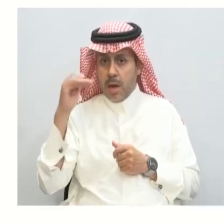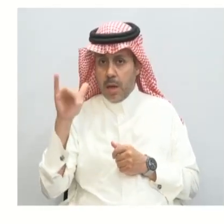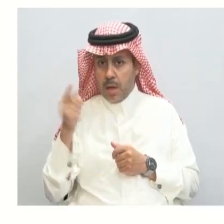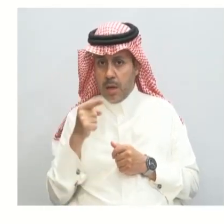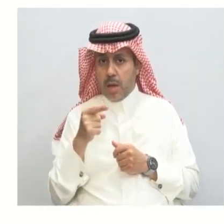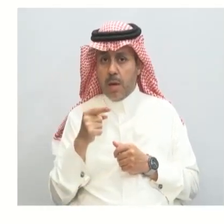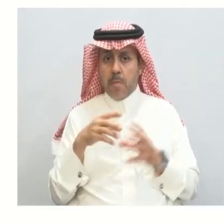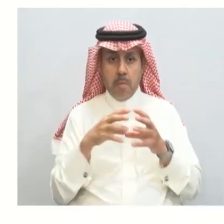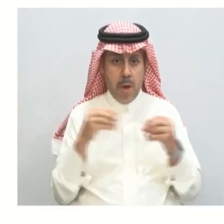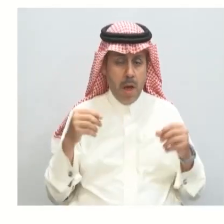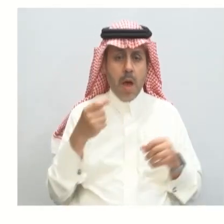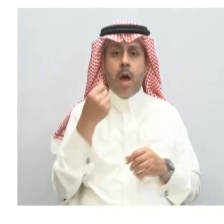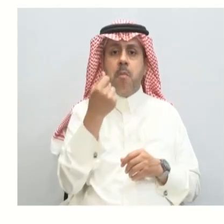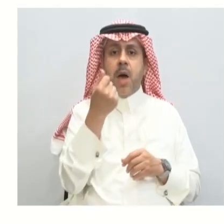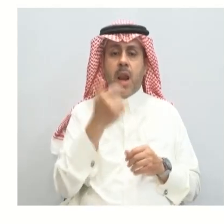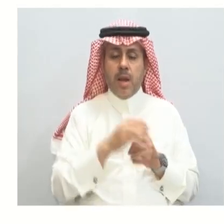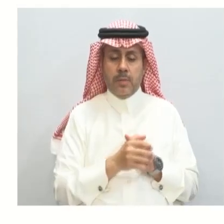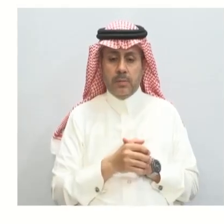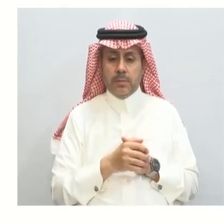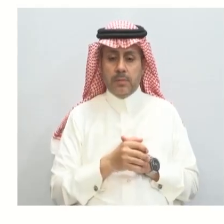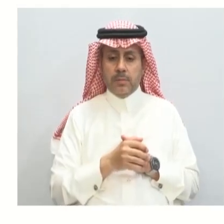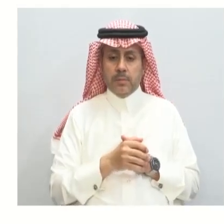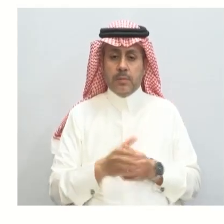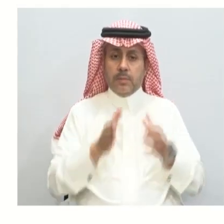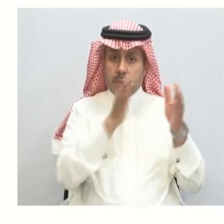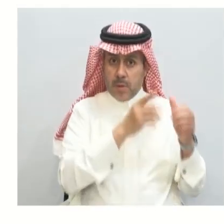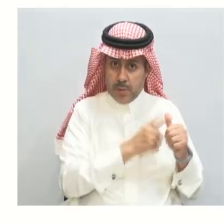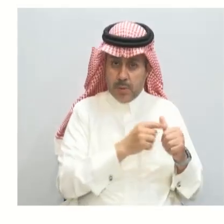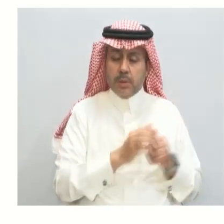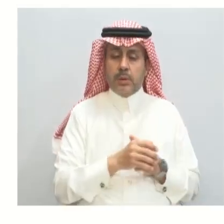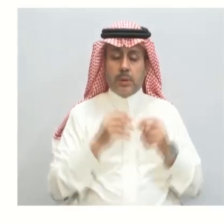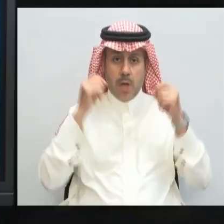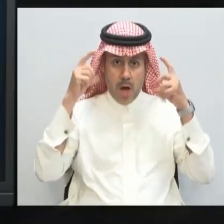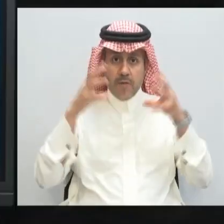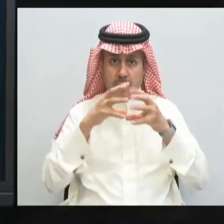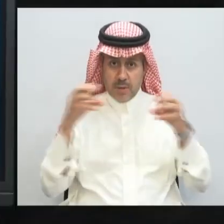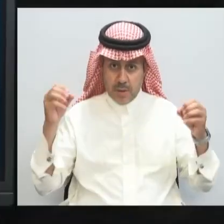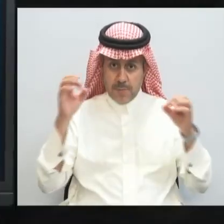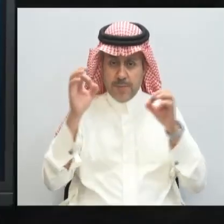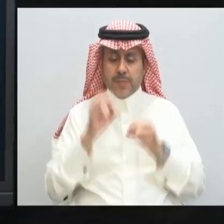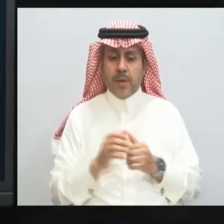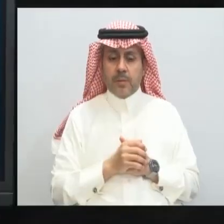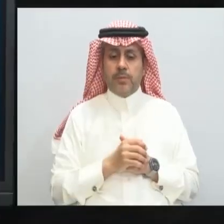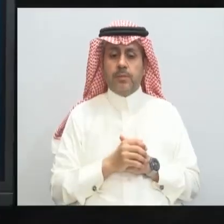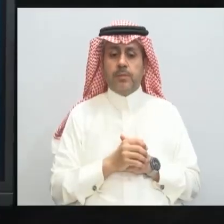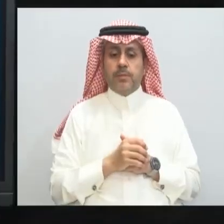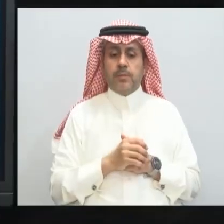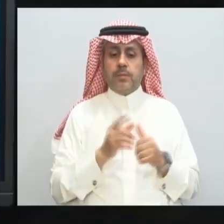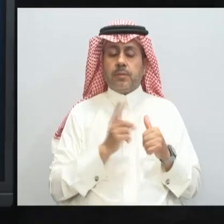الخير اي المال بعد ذلك ننطلق في التعرف على تفسير هذه الايات